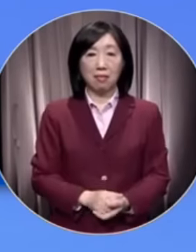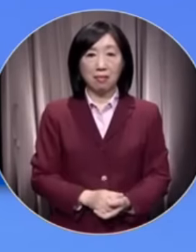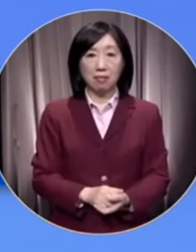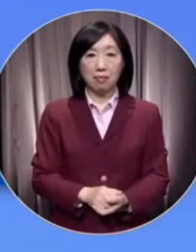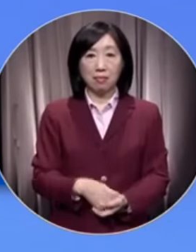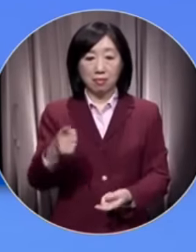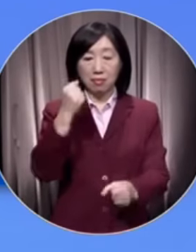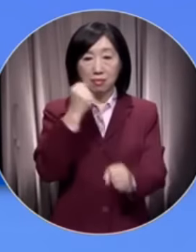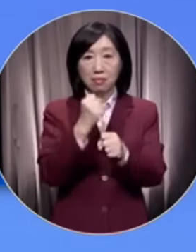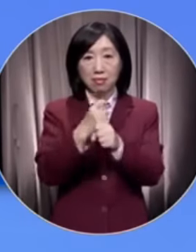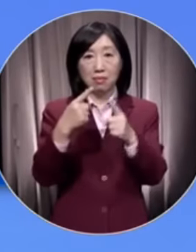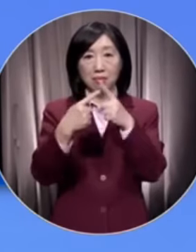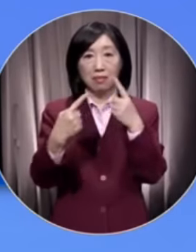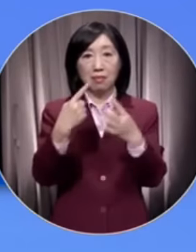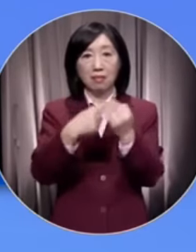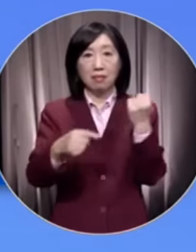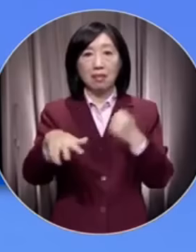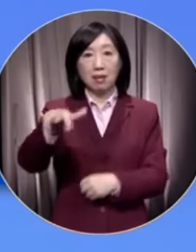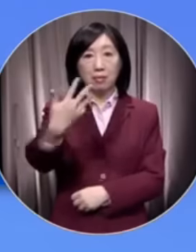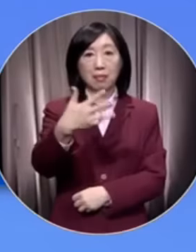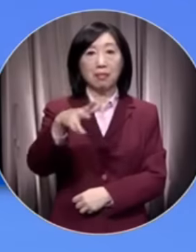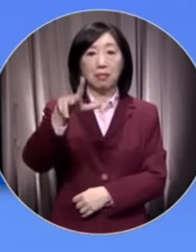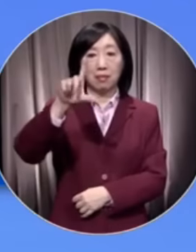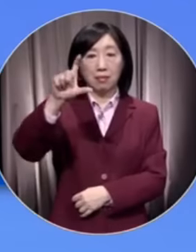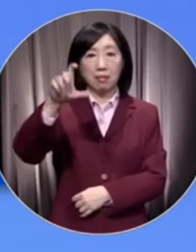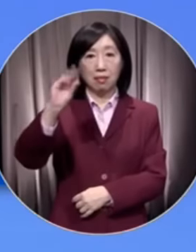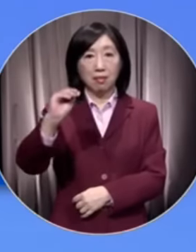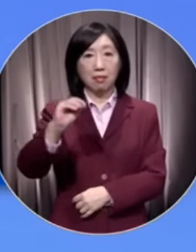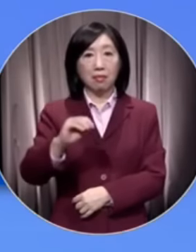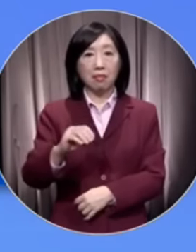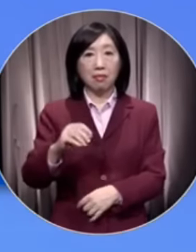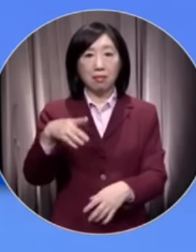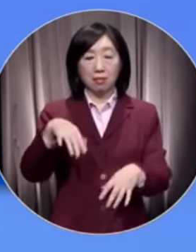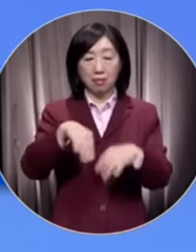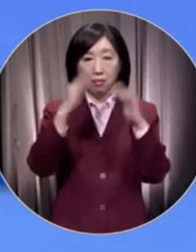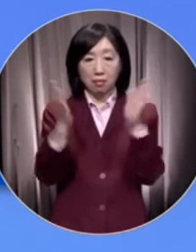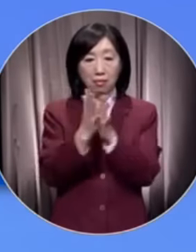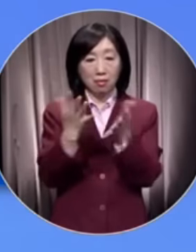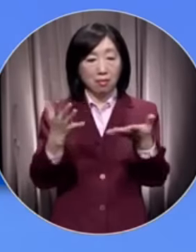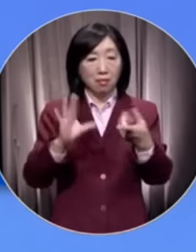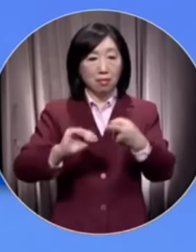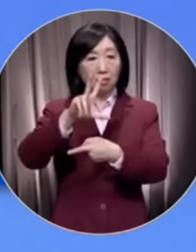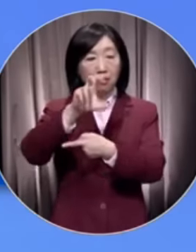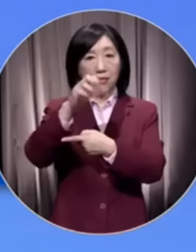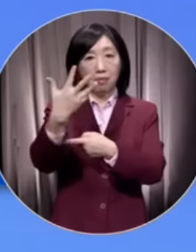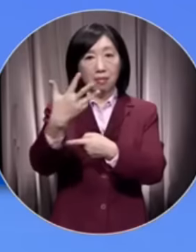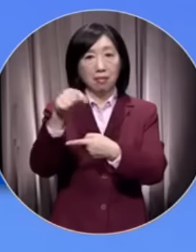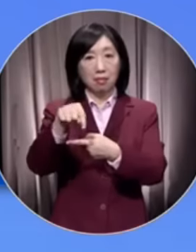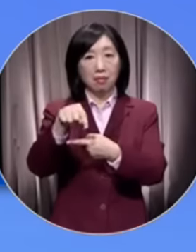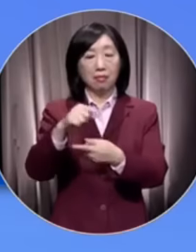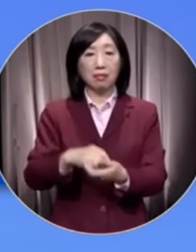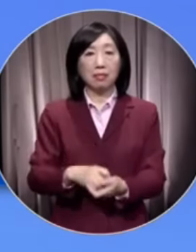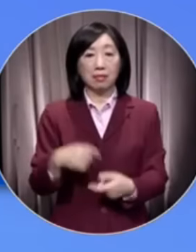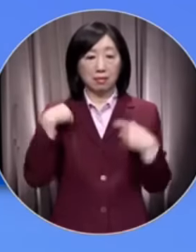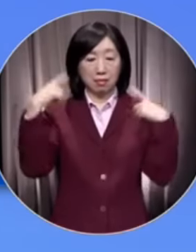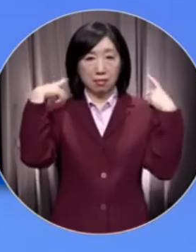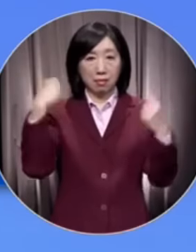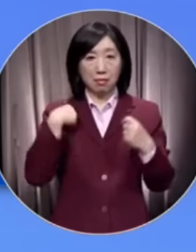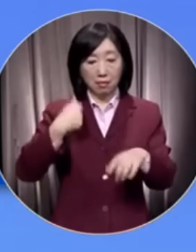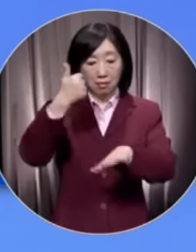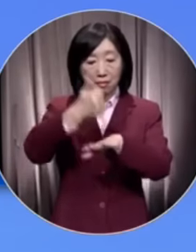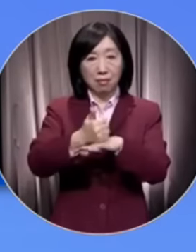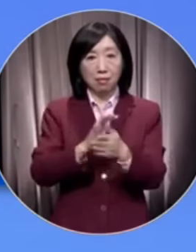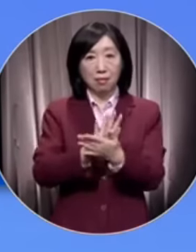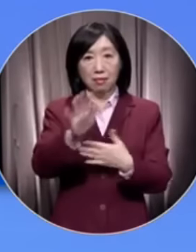的就业人口是866万，占整个的就业人口78%。宋楚瑜执政之